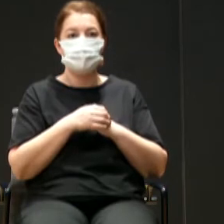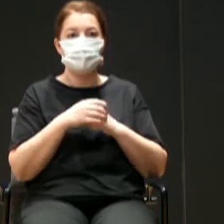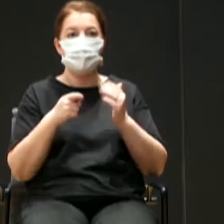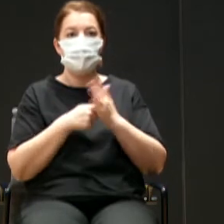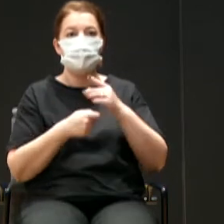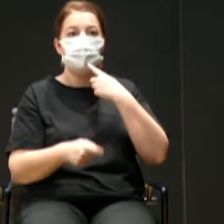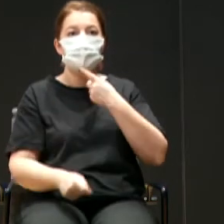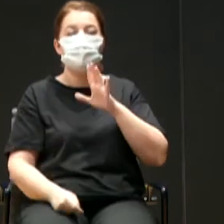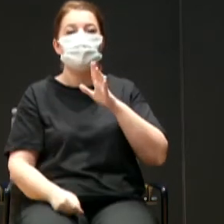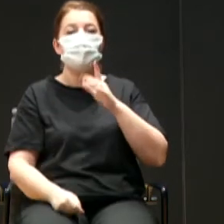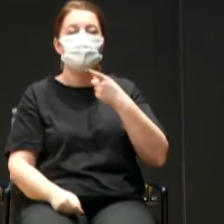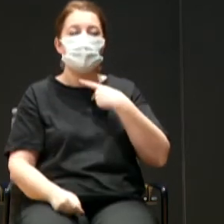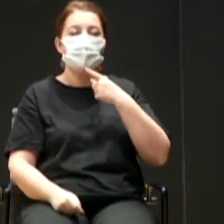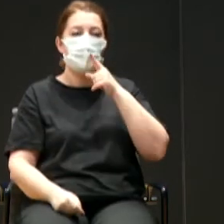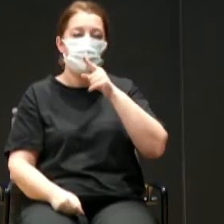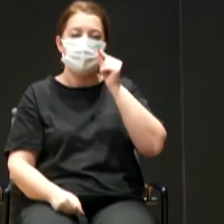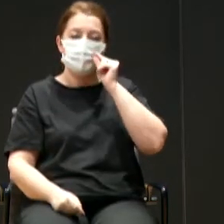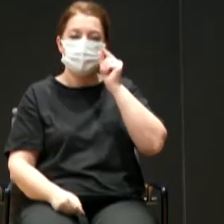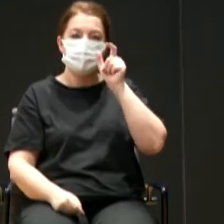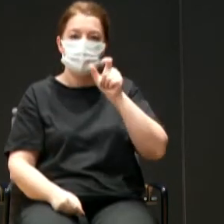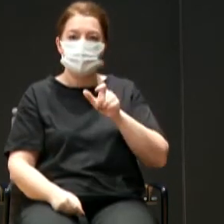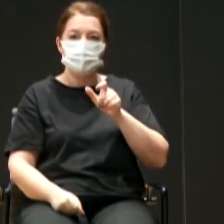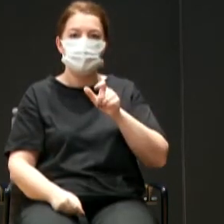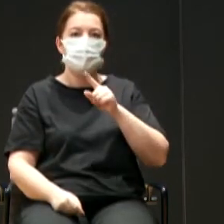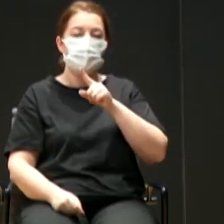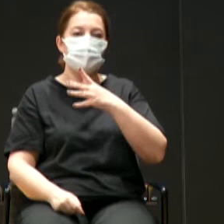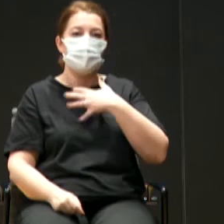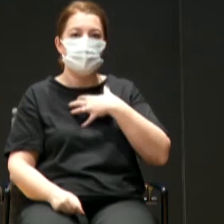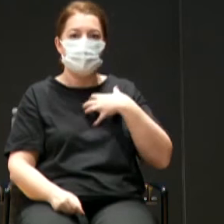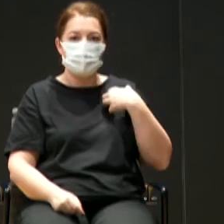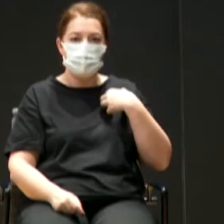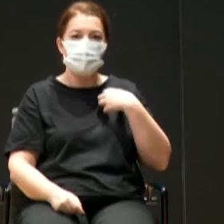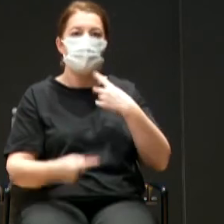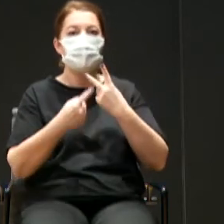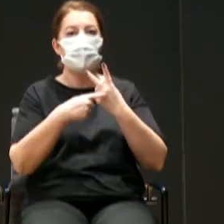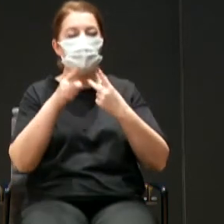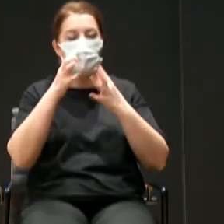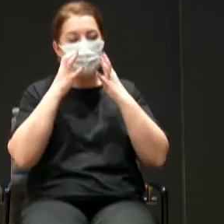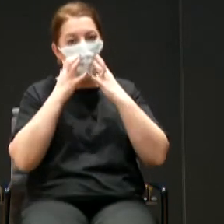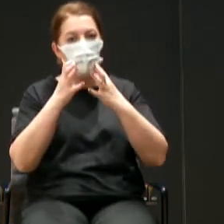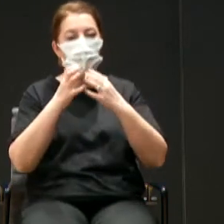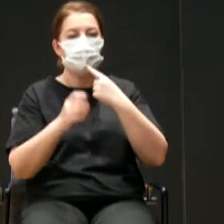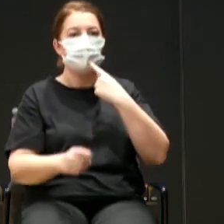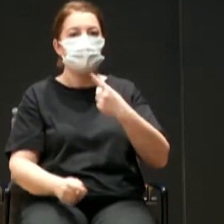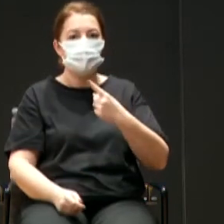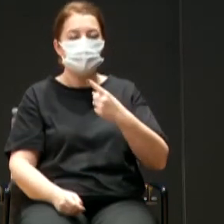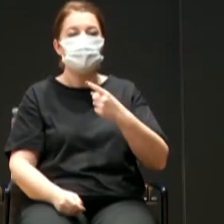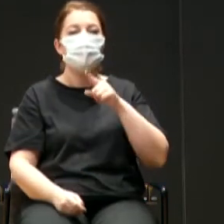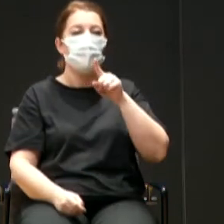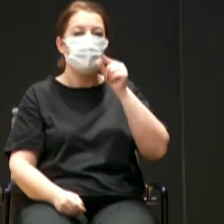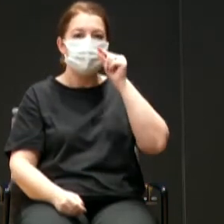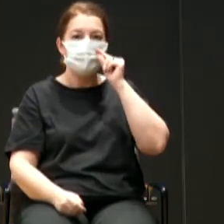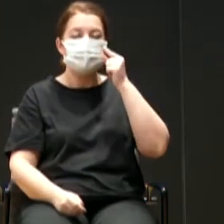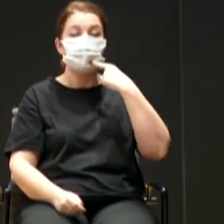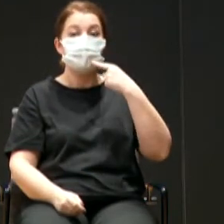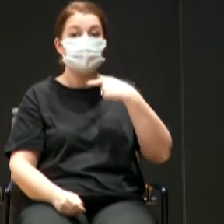vermiyorum. Ben o şahsı ona güveniyorum, Yakuplu'yu ona emanet ediyorum demişti. Ve bu şahıs bana şunu